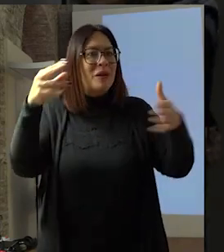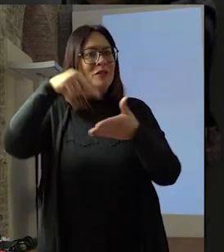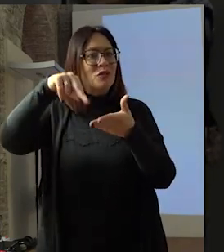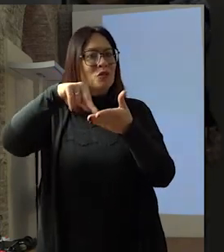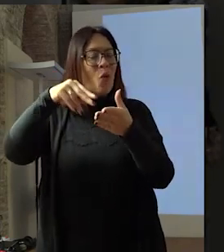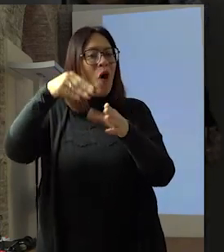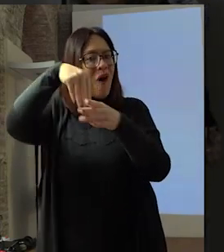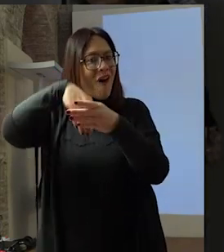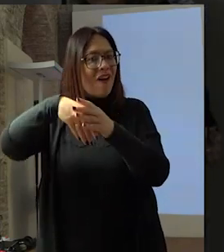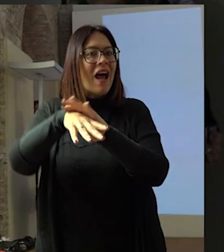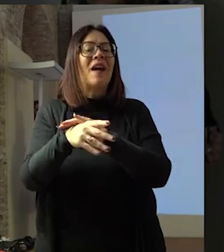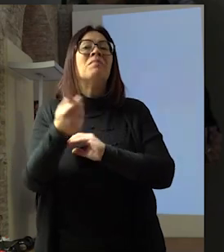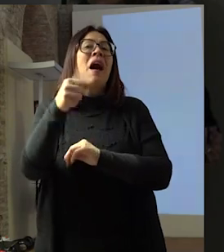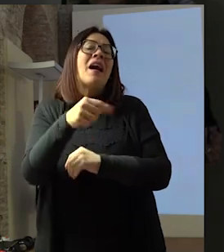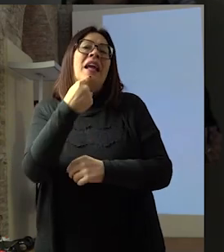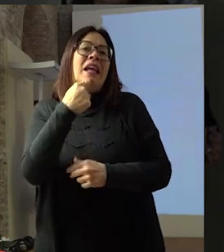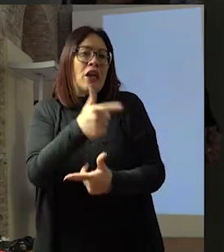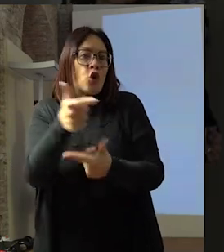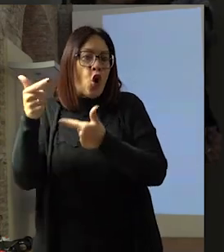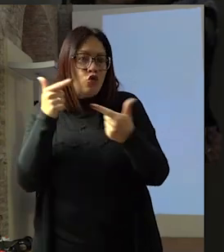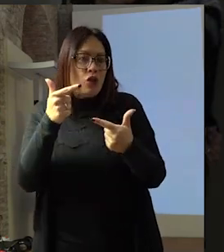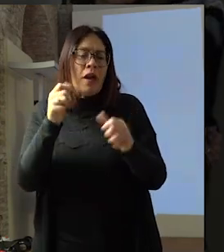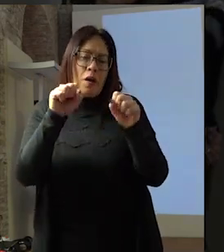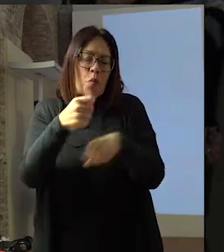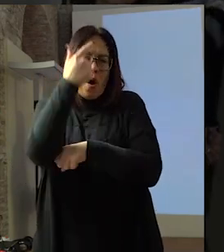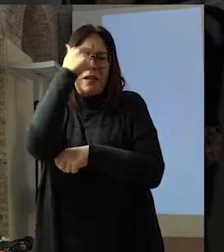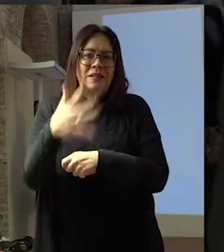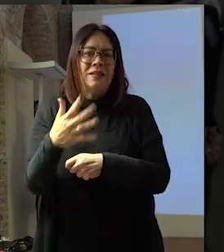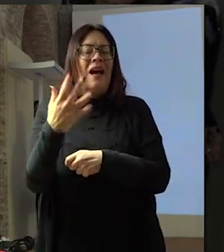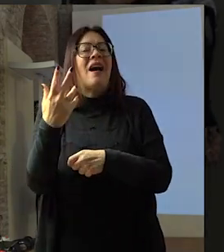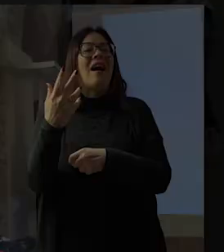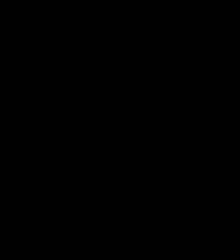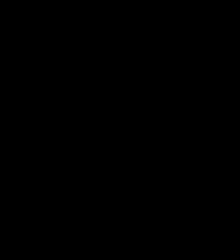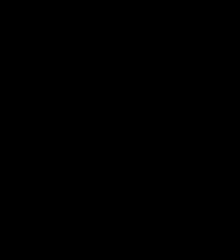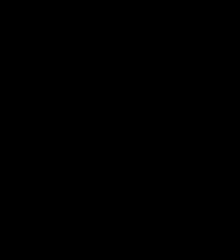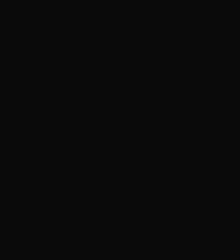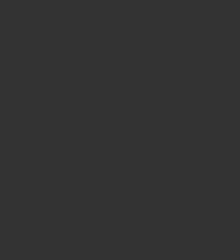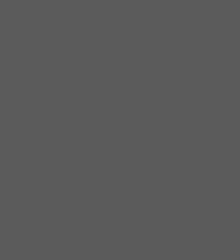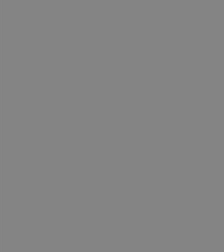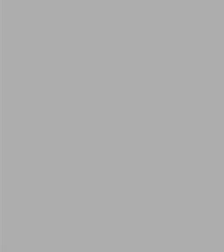in modo che anche loro, tramite voi, possa aver vissuto questa esperienza. Vi ringrazio tutti.